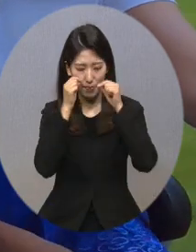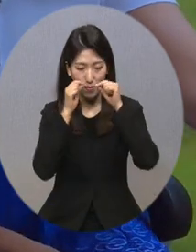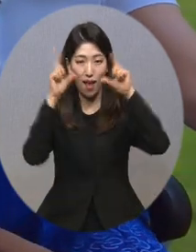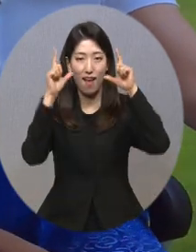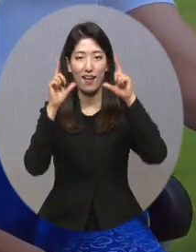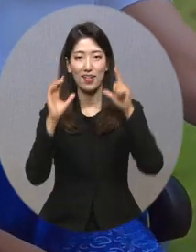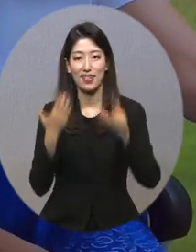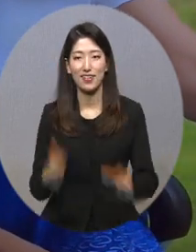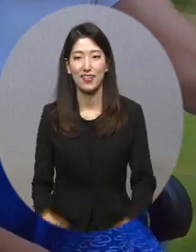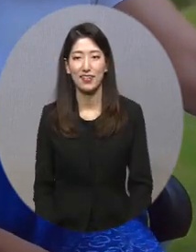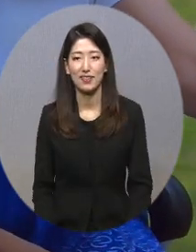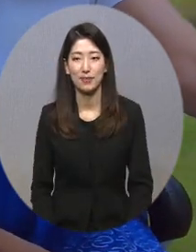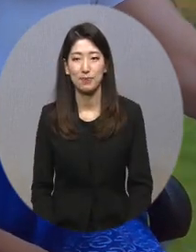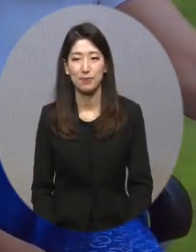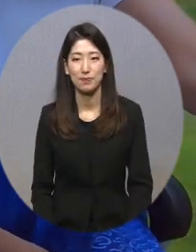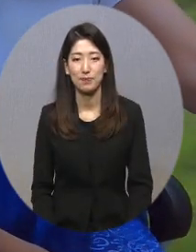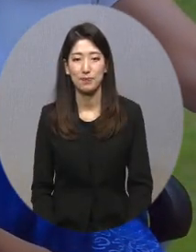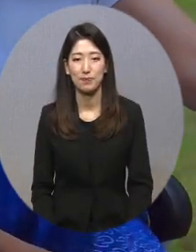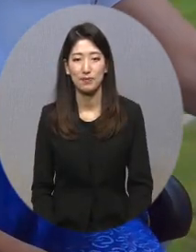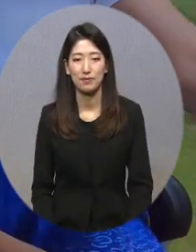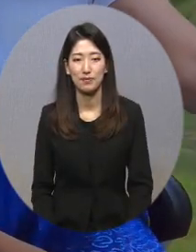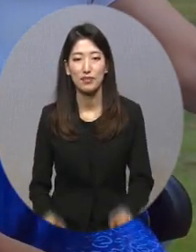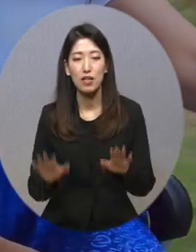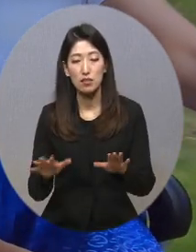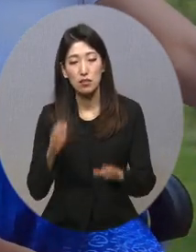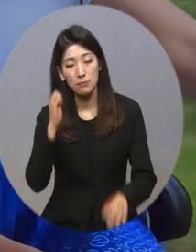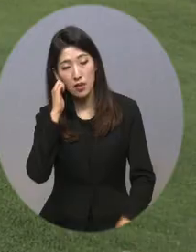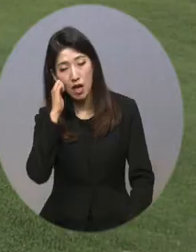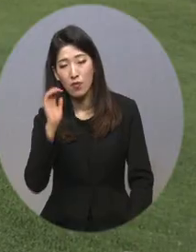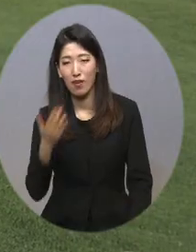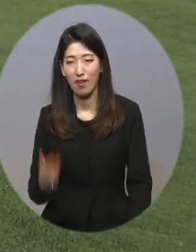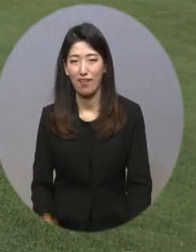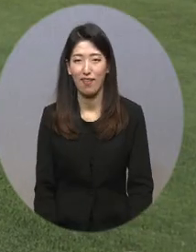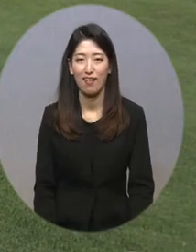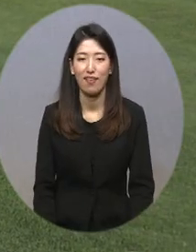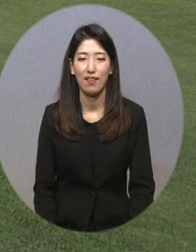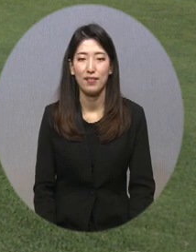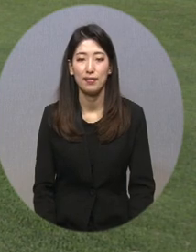딱 떠지거든요. 난 지금 내가 잘 시간인데. 지금. 나도.